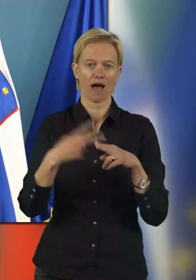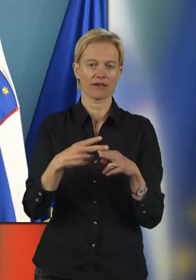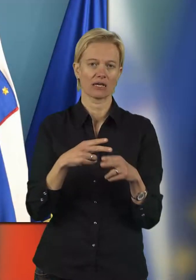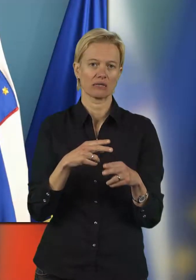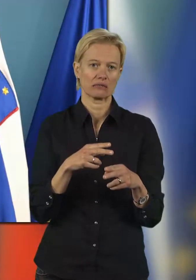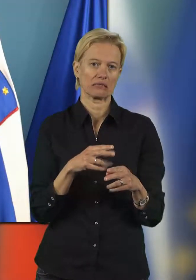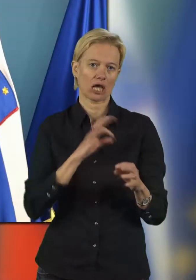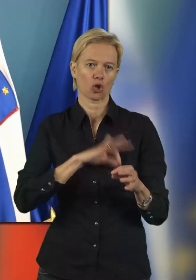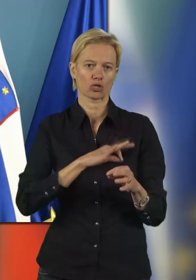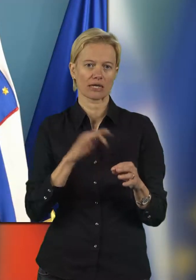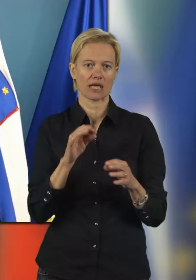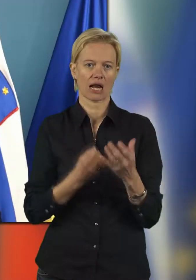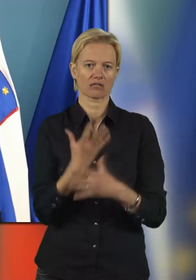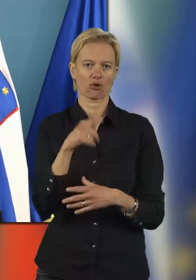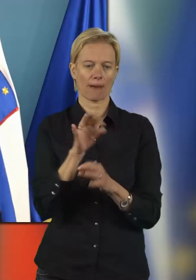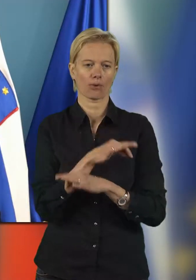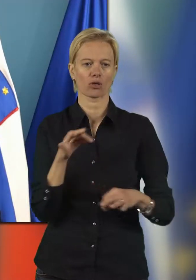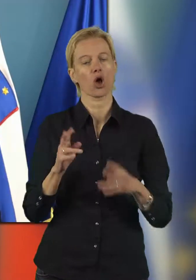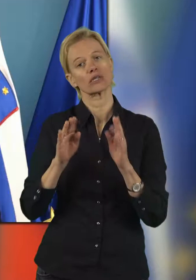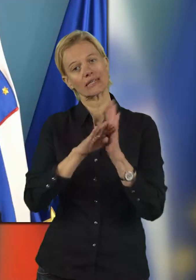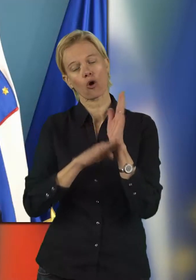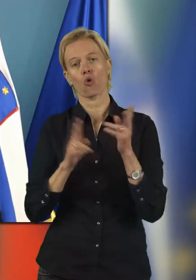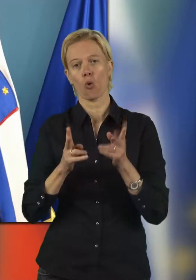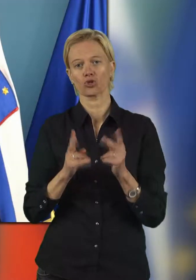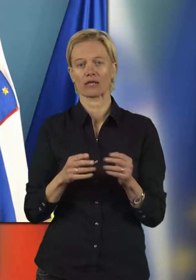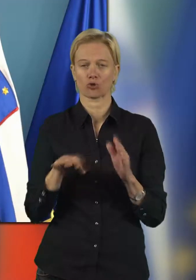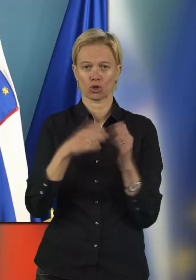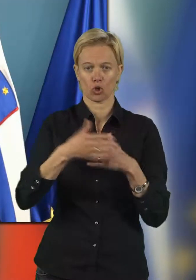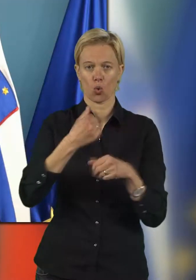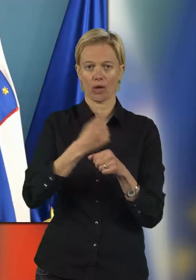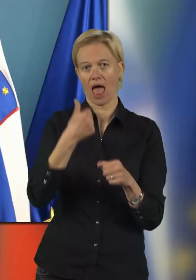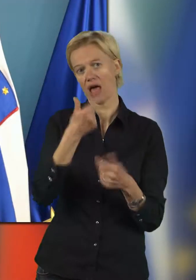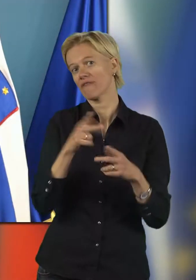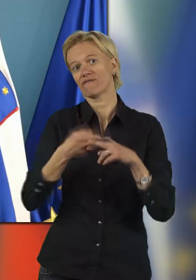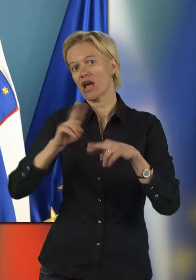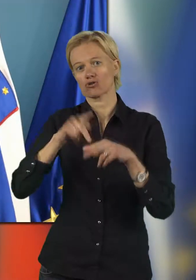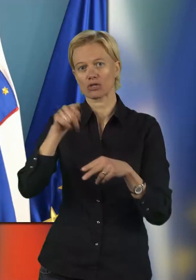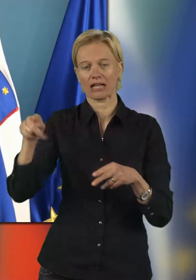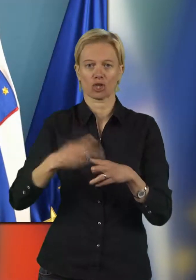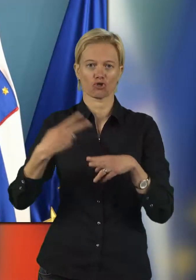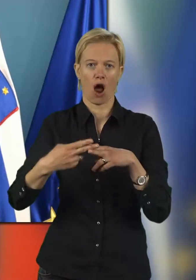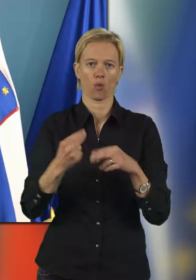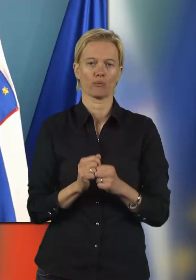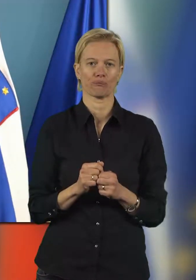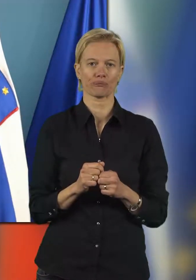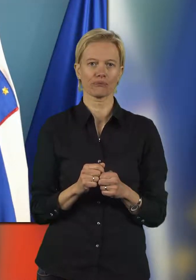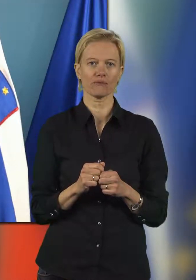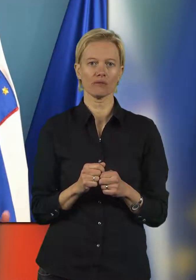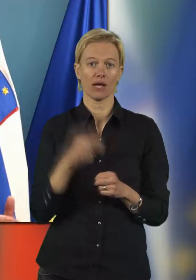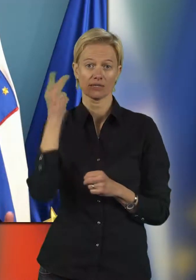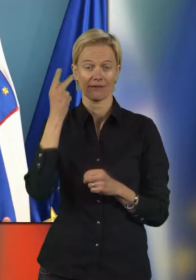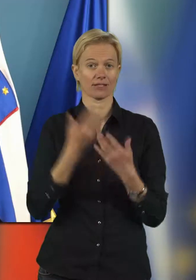tega projekta. Zakon to namreč omogoča, da pri tem sodeluje ena ali več teh držav.